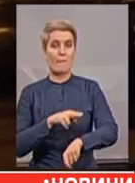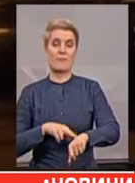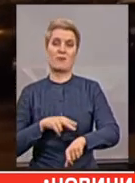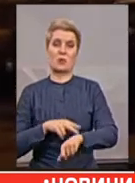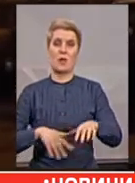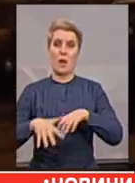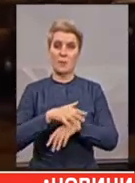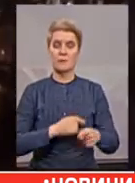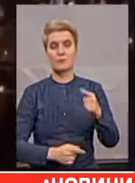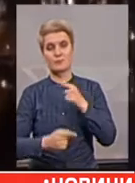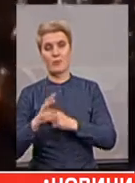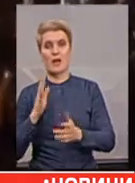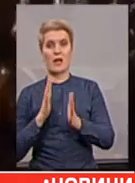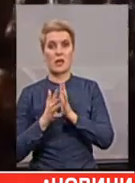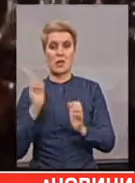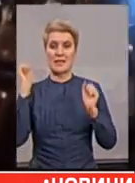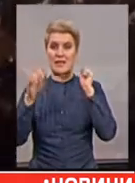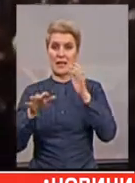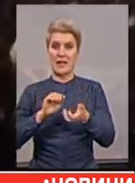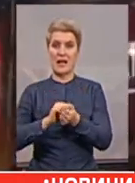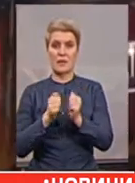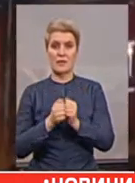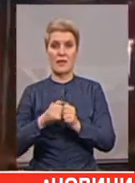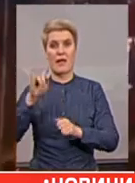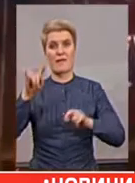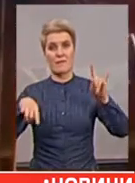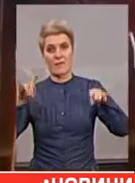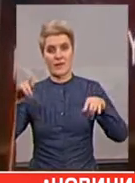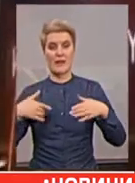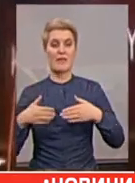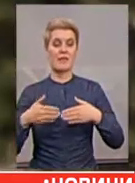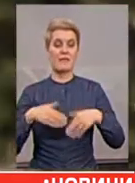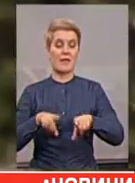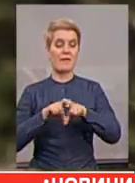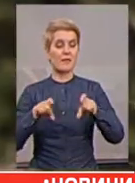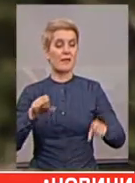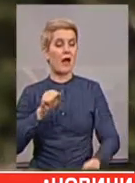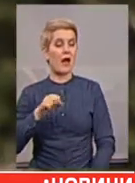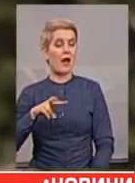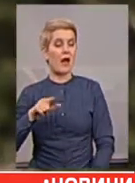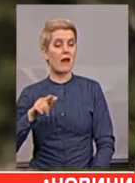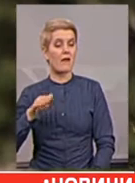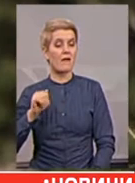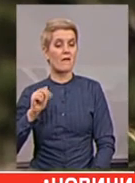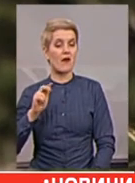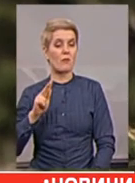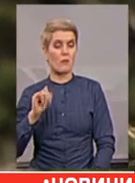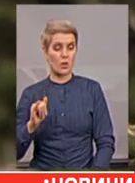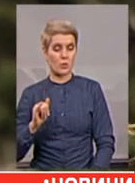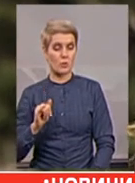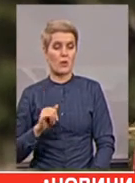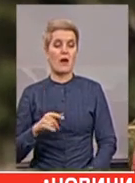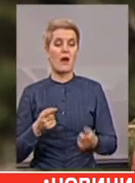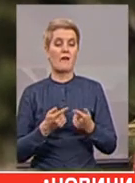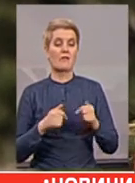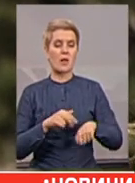мітингарі повернулися на Хрещатик, де закидали камінням вікна та двері відділення Альфа-банку. Слідчим відділом Шевченківського управління поліції за